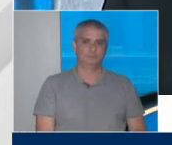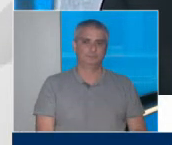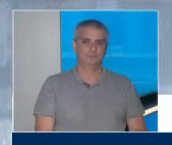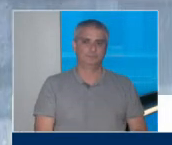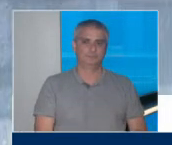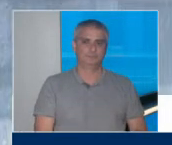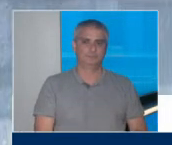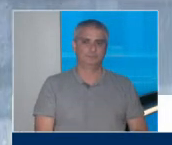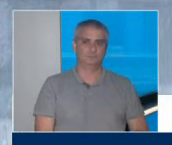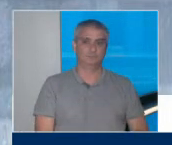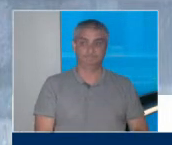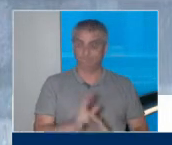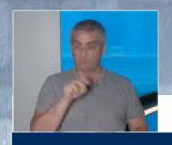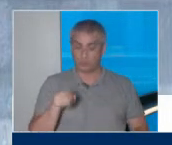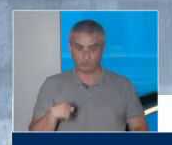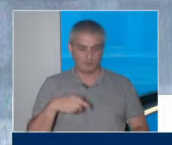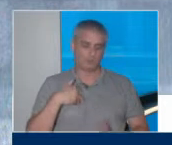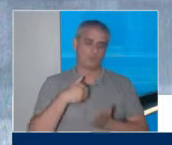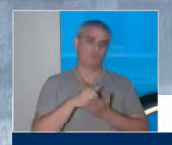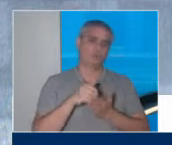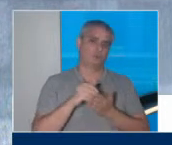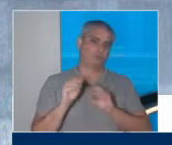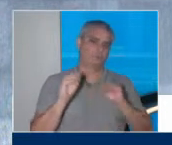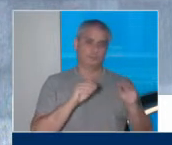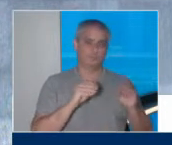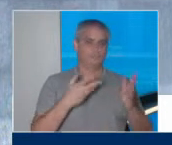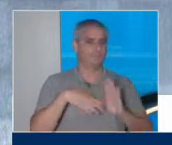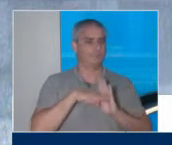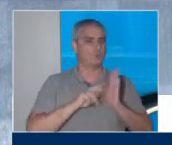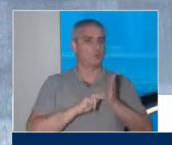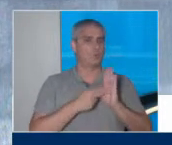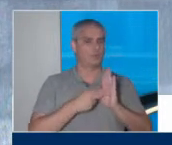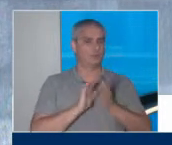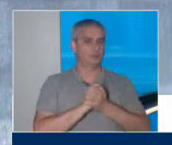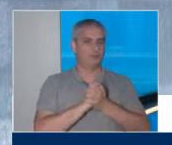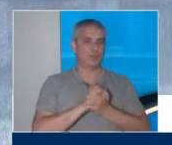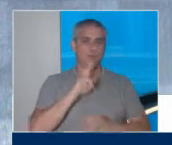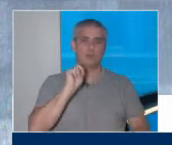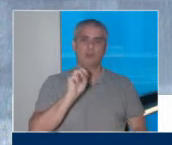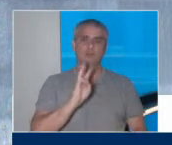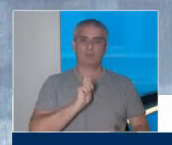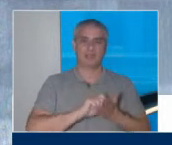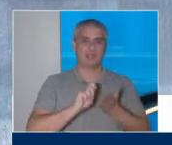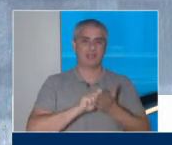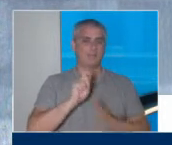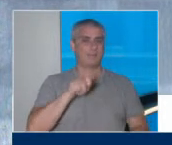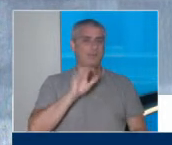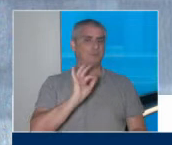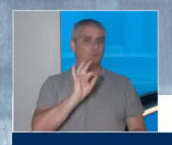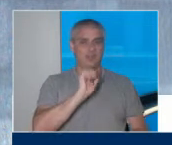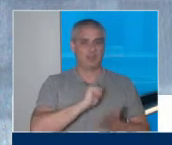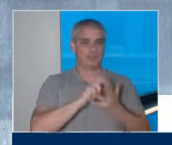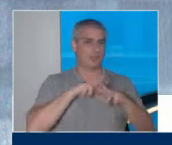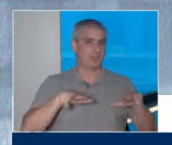יובל. ומהנושא הזה אנחנו ממשיכים לסדר היום הפוליטי שלנו. שלום לנועה שפיגל, הכתבת הפרלמנטרית של